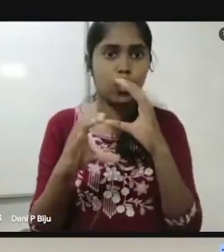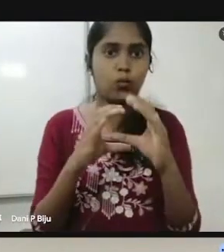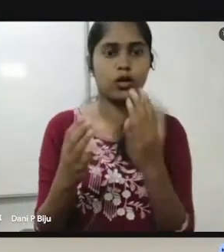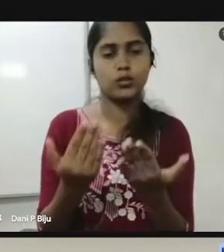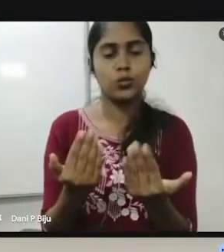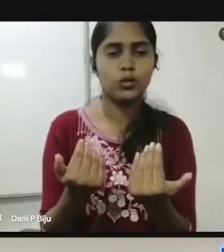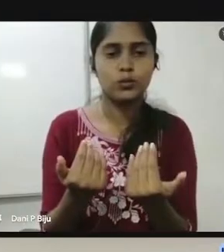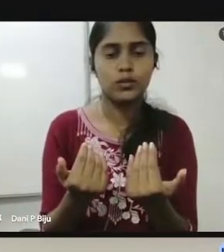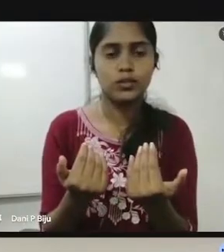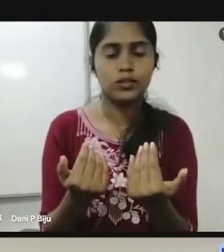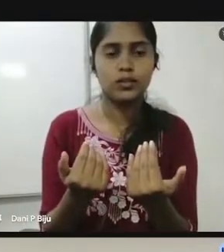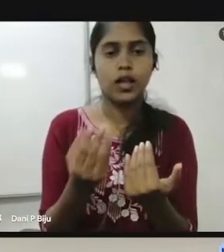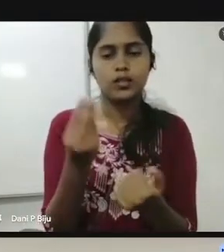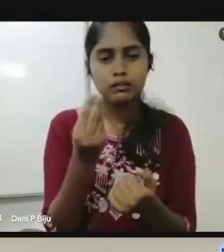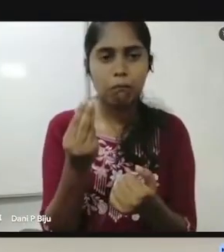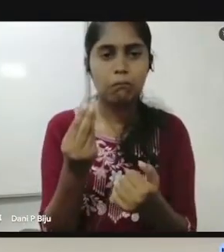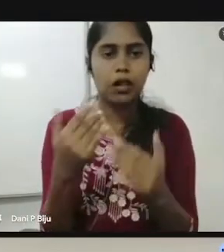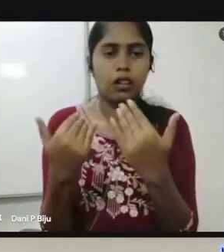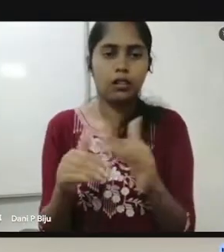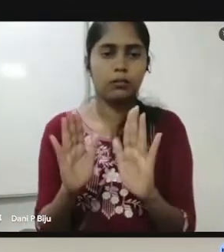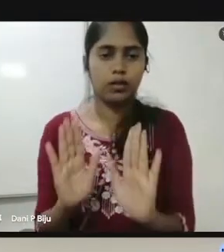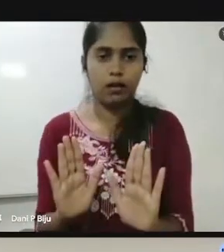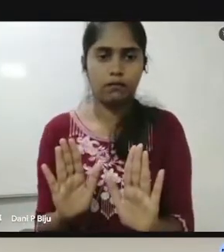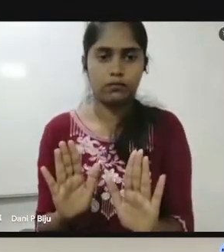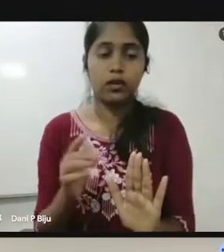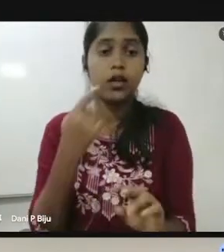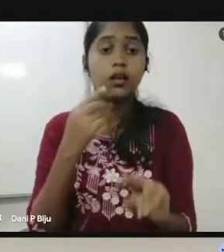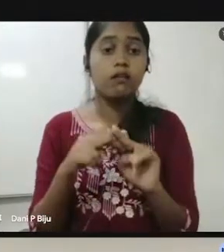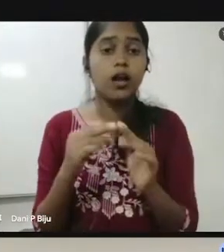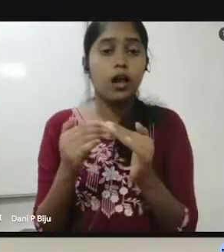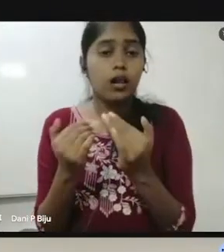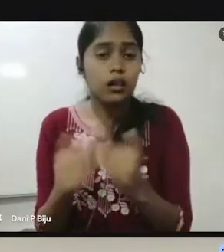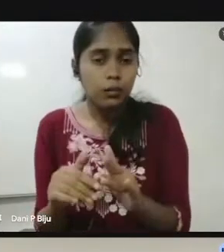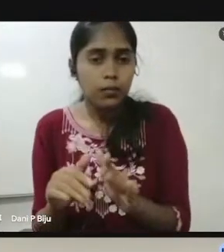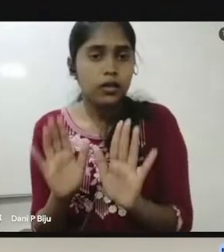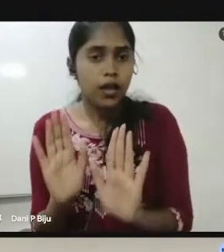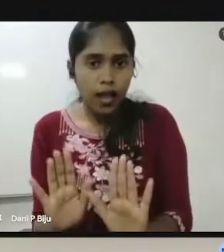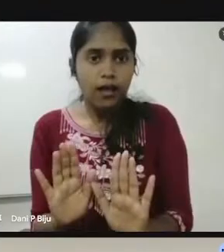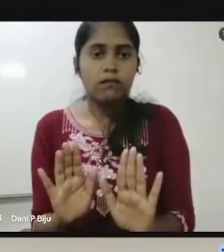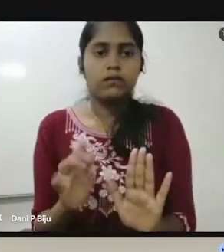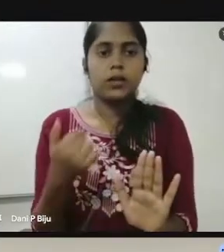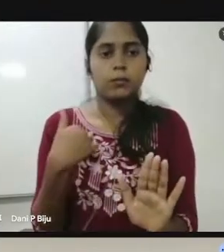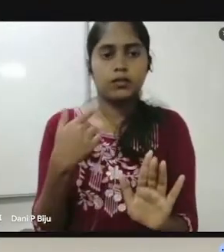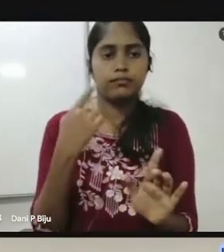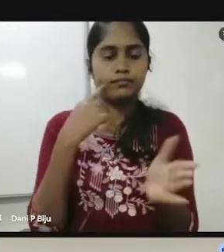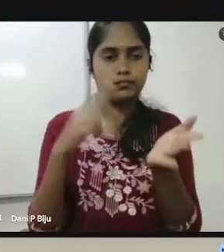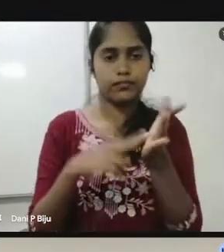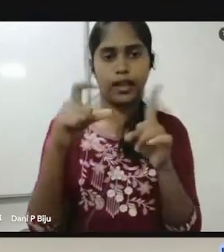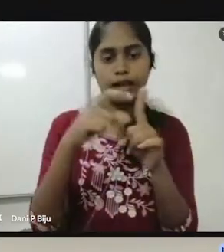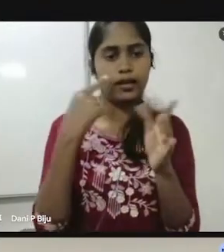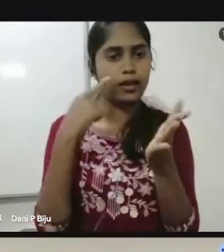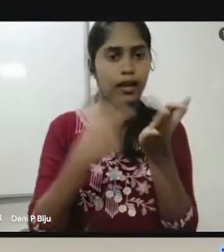കാരണം അവർക്ക് ചിലപ്പോൾ പാടാണെന്നുണ്ടെങ്കിൽ നമ്മൾ ഒരു സ്റ്റെപ്പും കൂടെ ഇൻക്ലൂഡ് ചെയ്തിട്ട് ഇൻഡയറക്ട് സെലക്ഷൻ ടെക്നീക്കിലേക്ക്